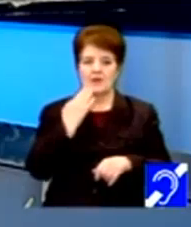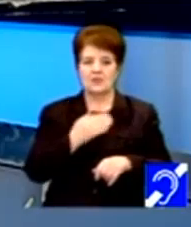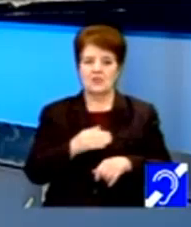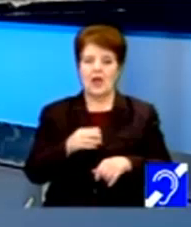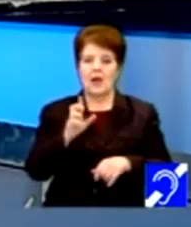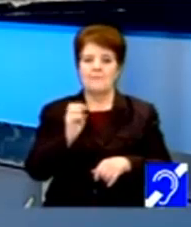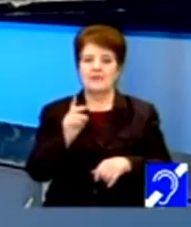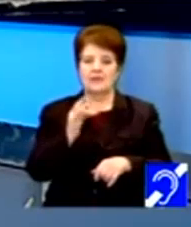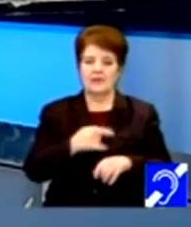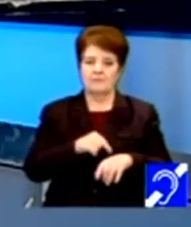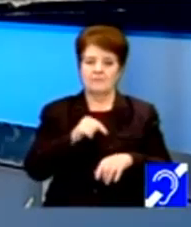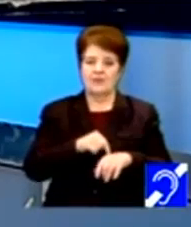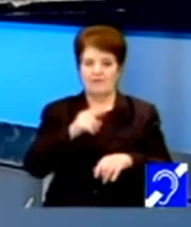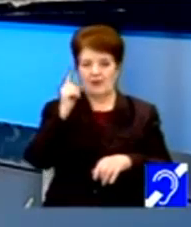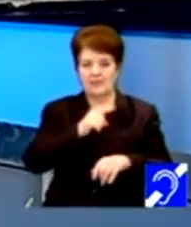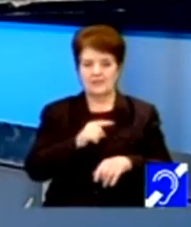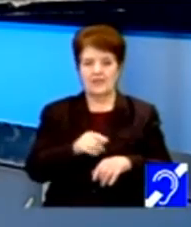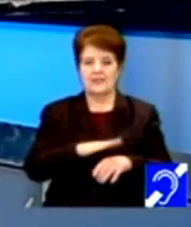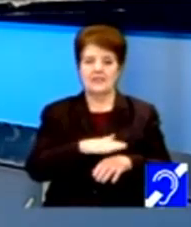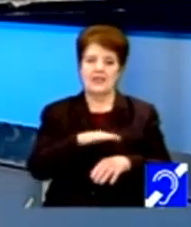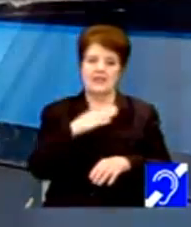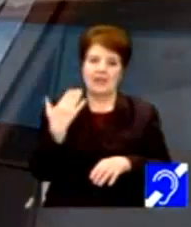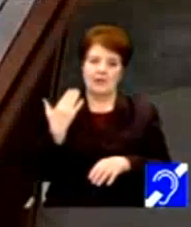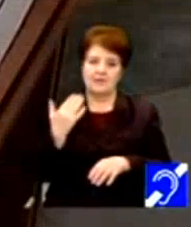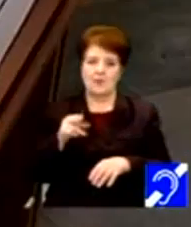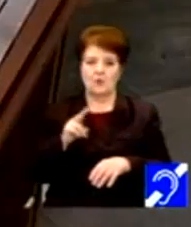trăiau aceleși sentimente ca frații lor din dreapta Prutului.